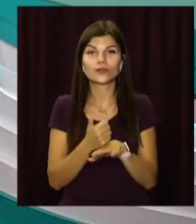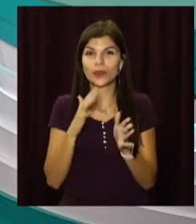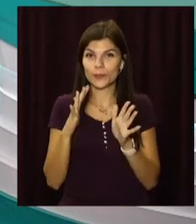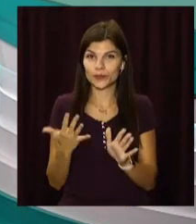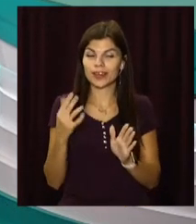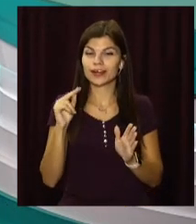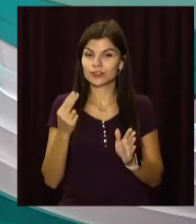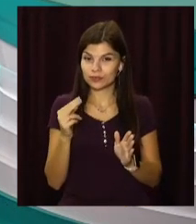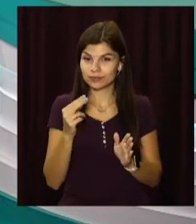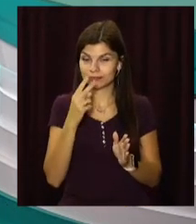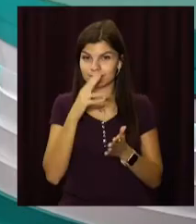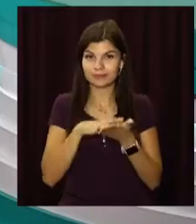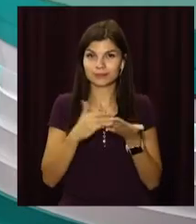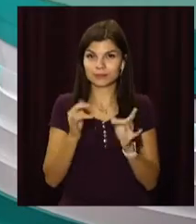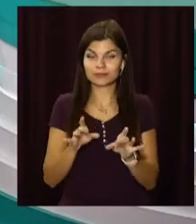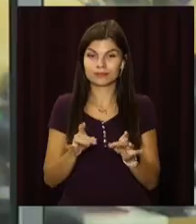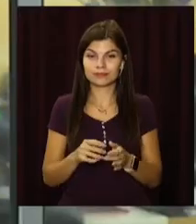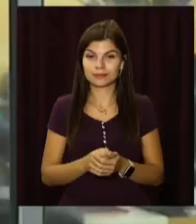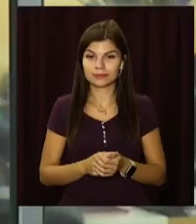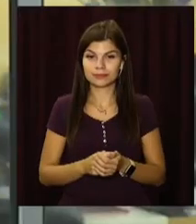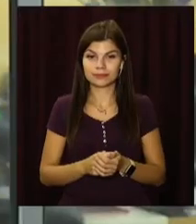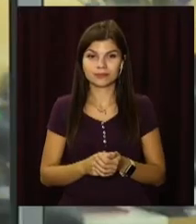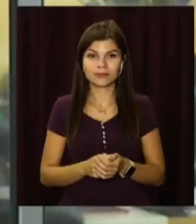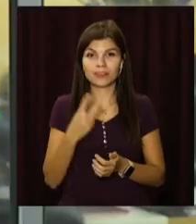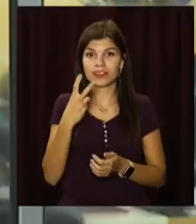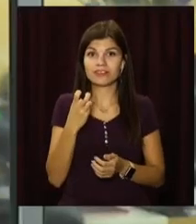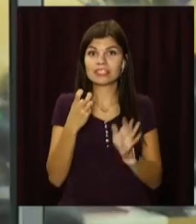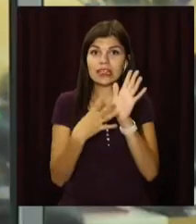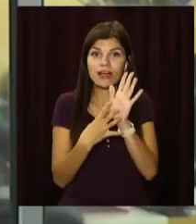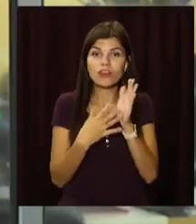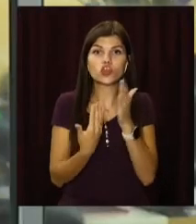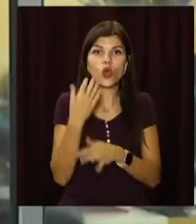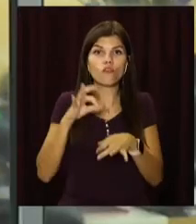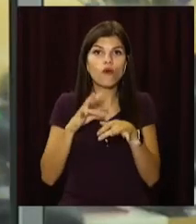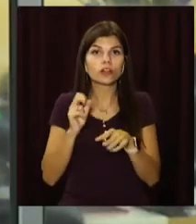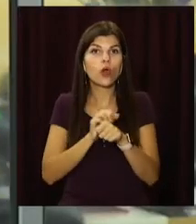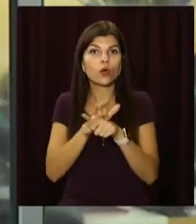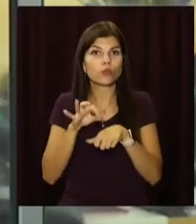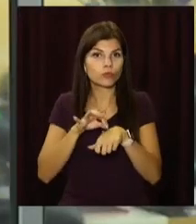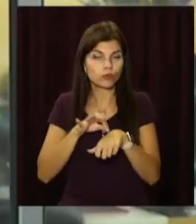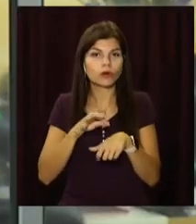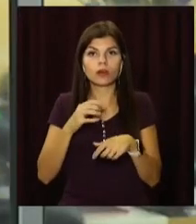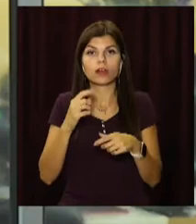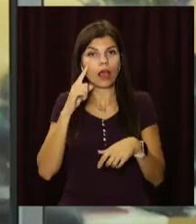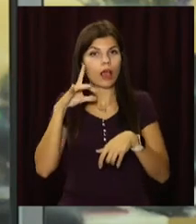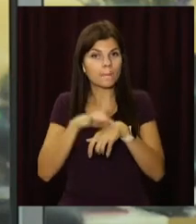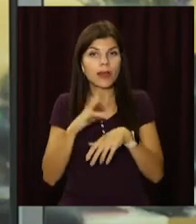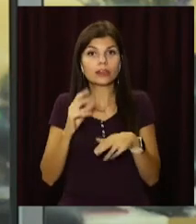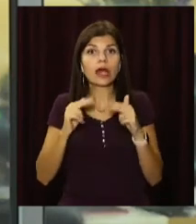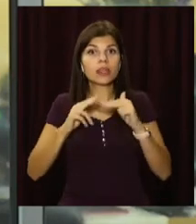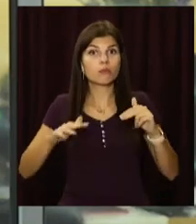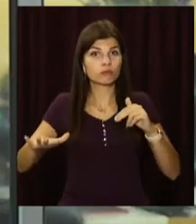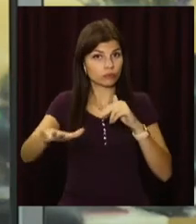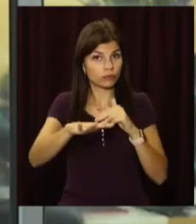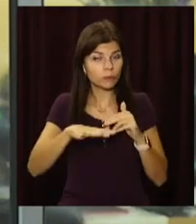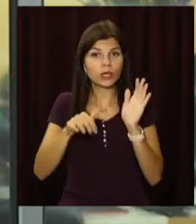головні події четверга дивіться просто зараз. 209 нових хворих на коронавірус виявили за останню добу на